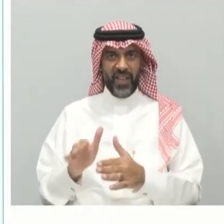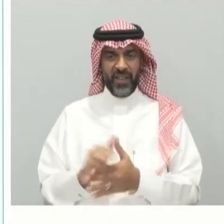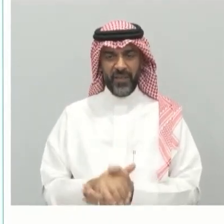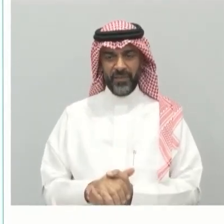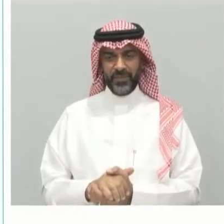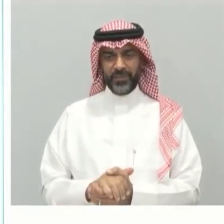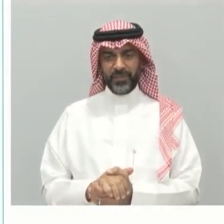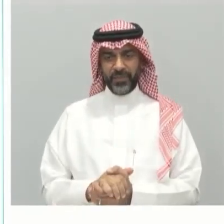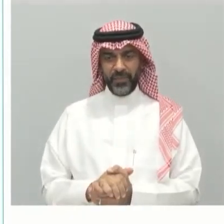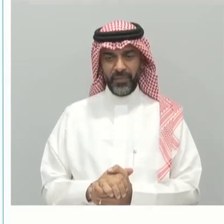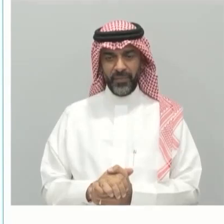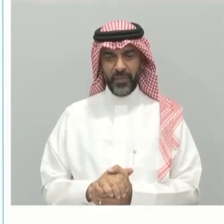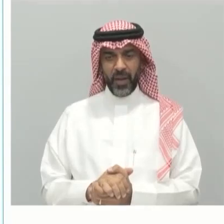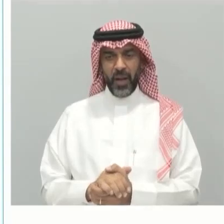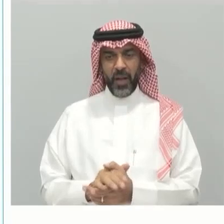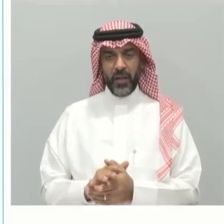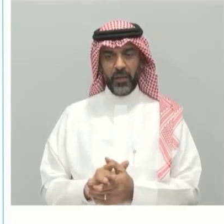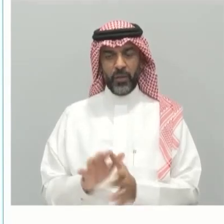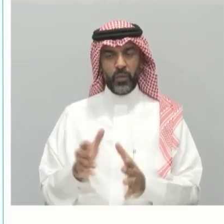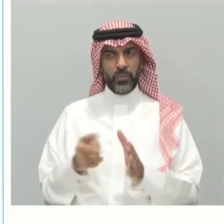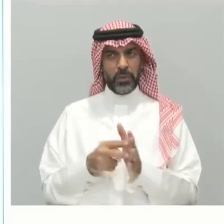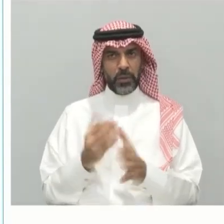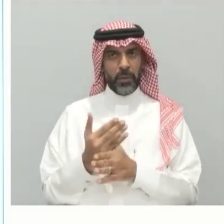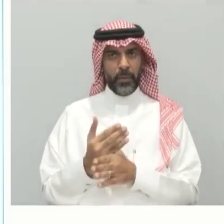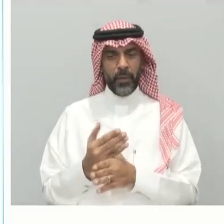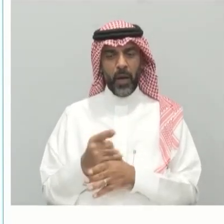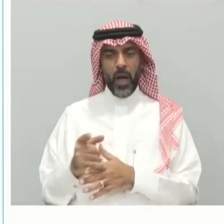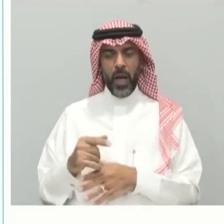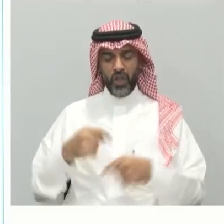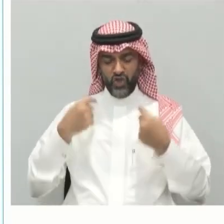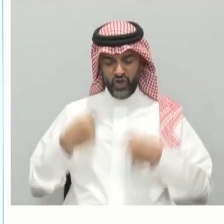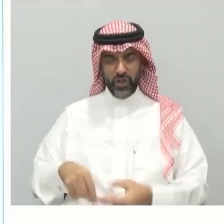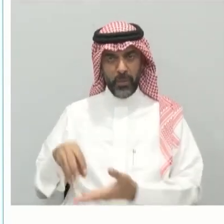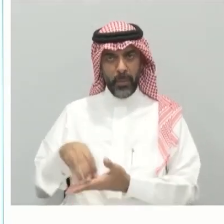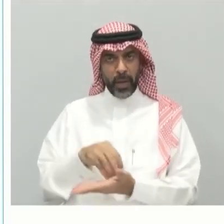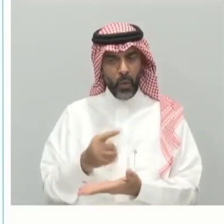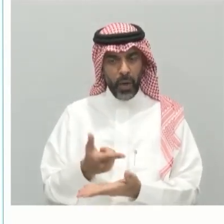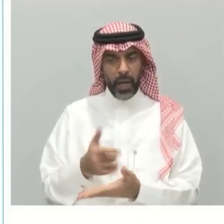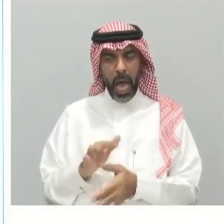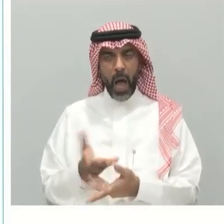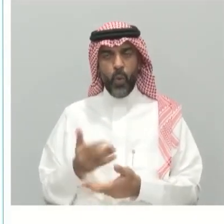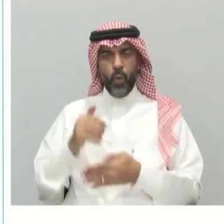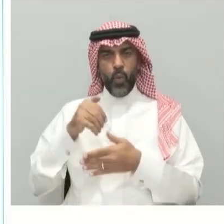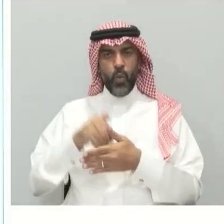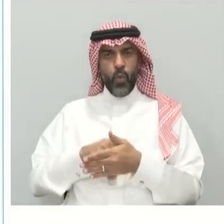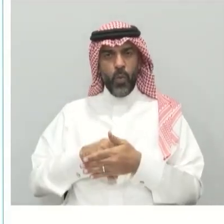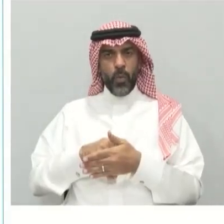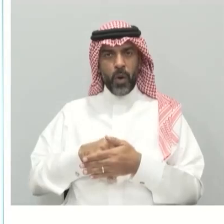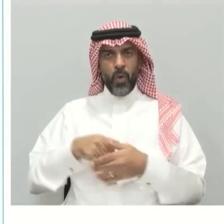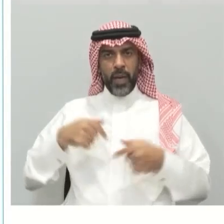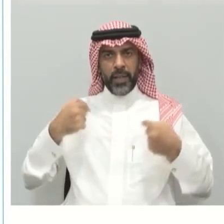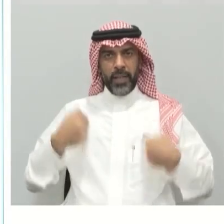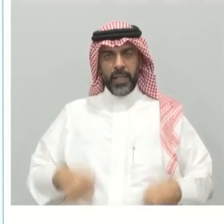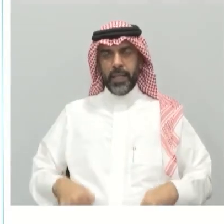الوضع تنتج عن ايش عما ان موضع الجسم او مكونات الجسم مكونات الجسم او